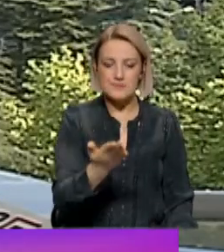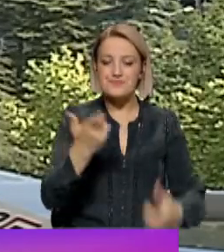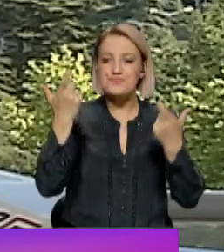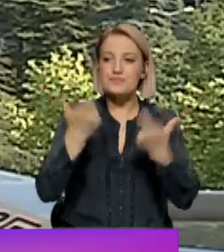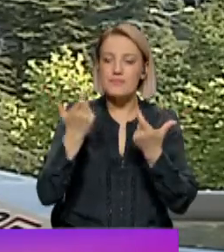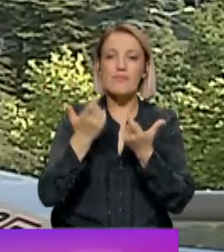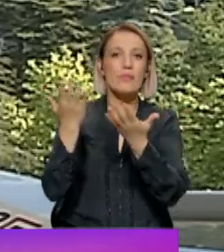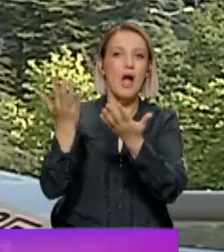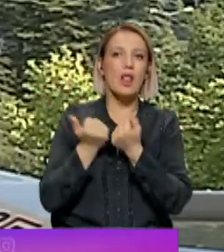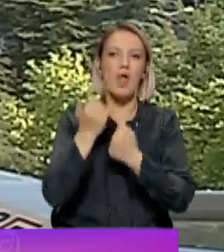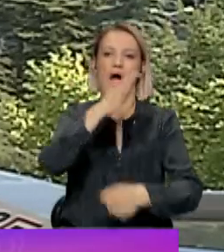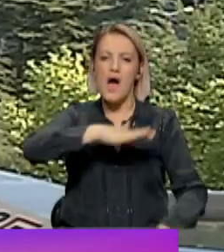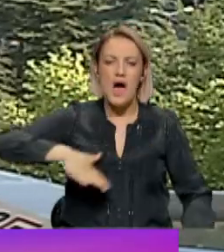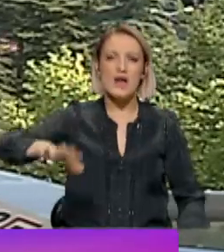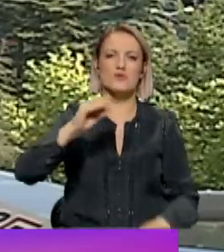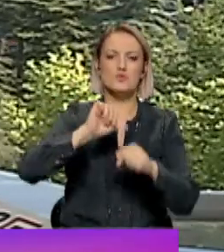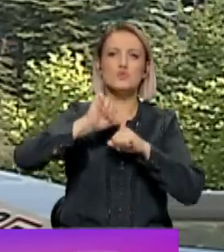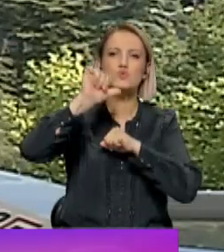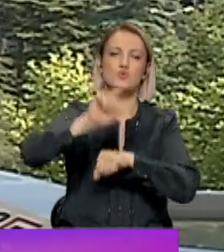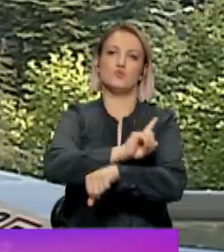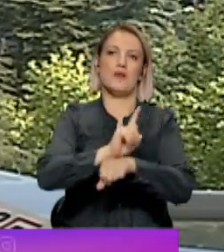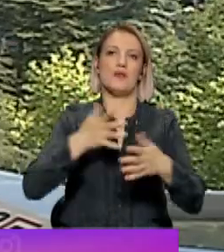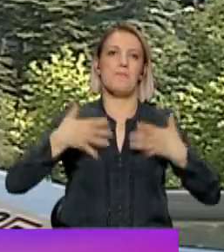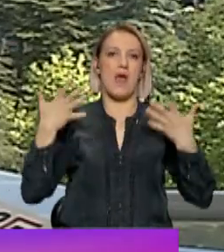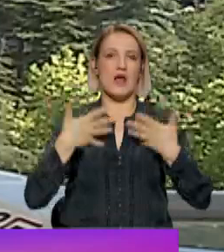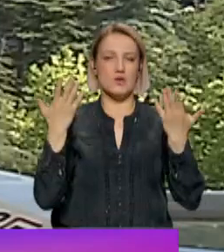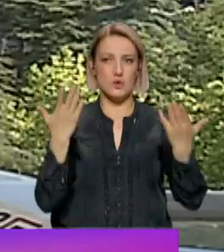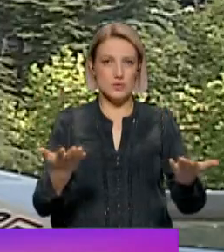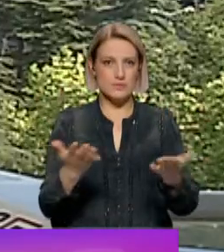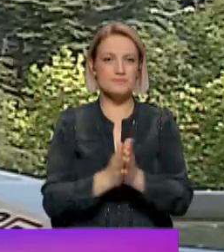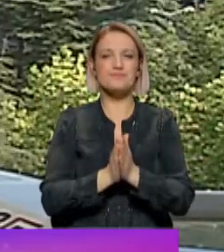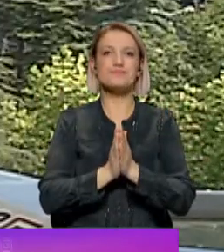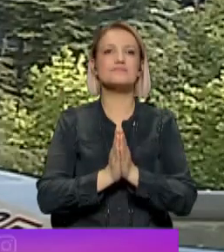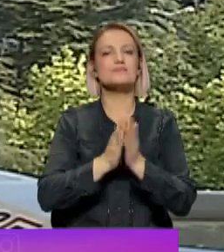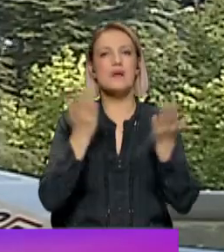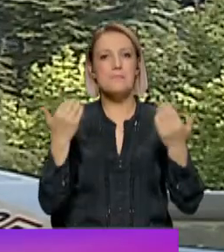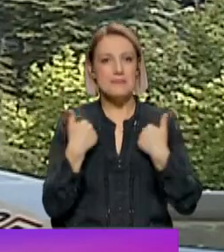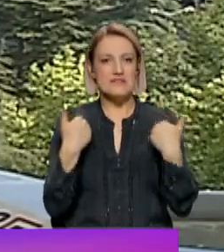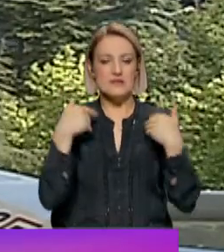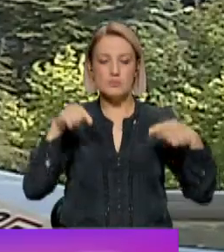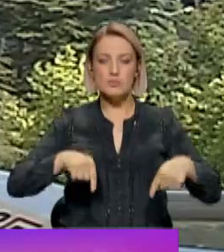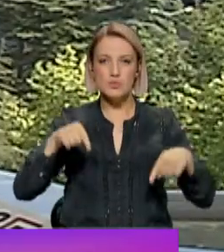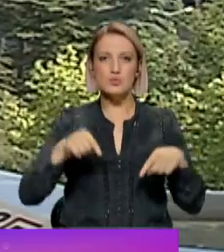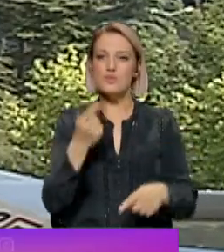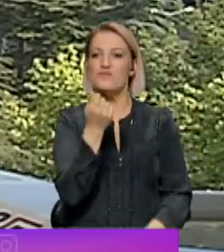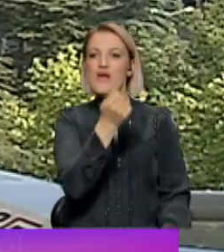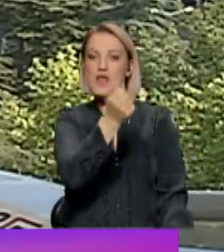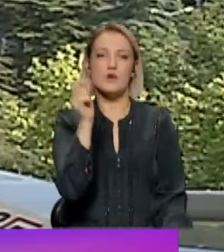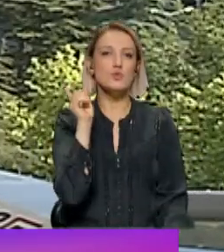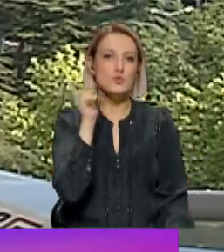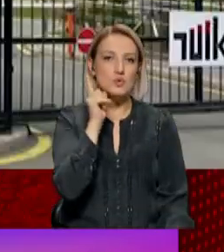nereden aldığını herkes çok uzun süredir merak ediyordu. Şimdi kısmen biz bu rakamları duyuyorduk,